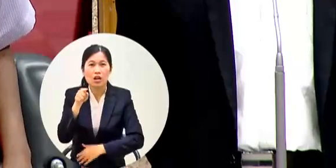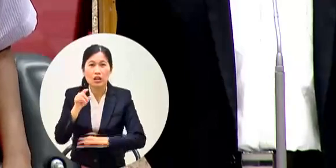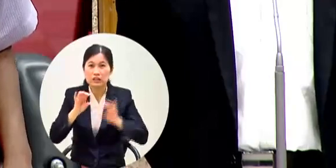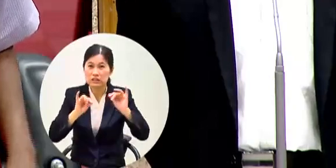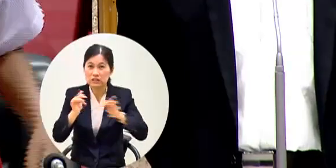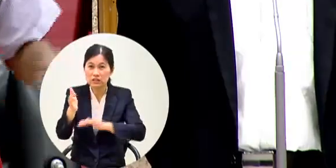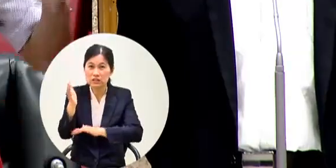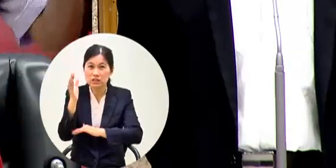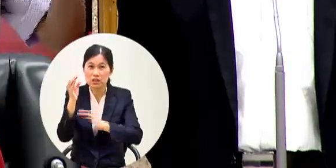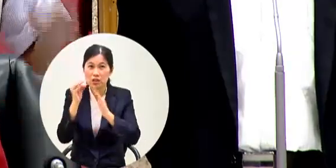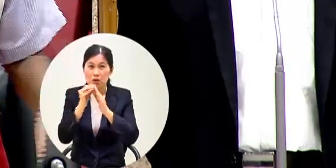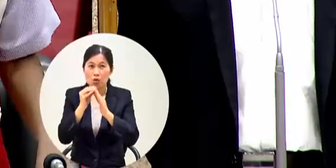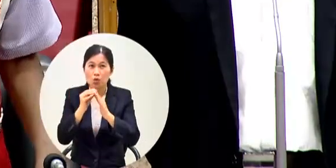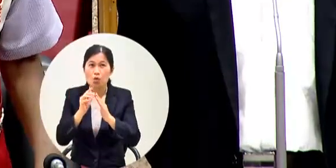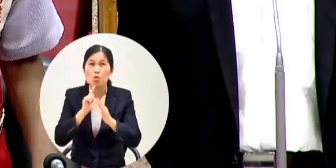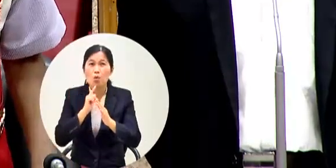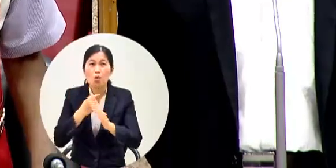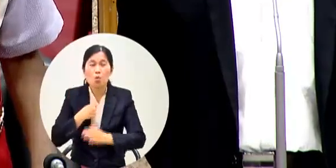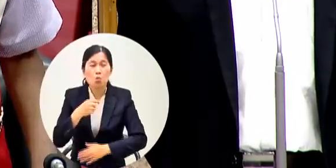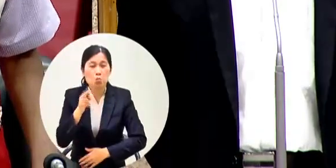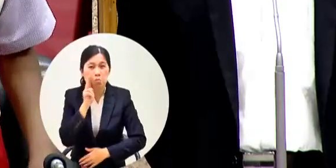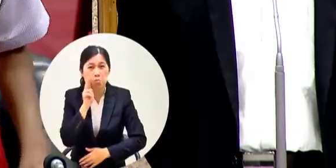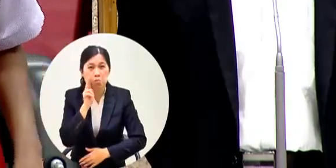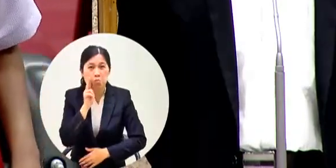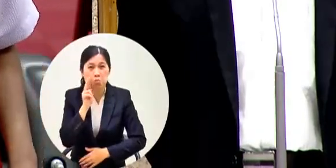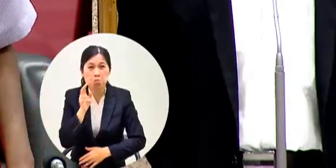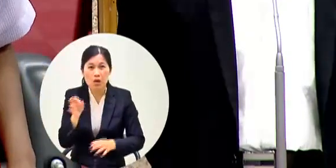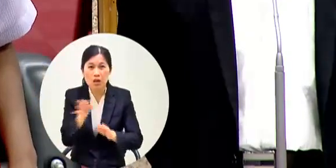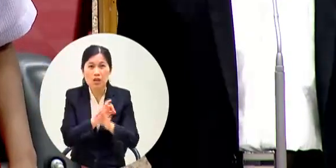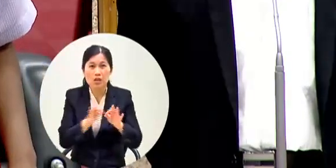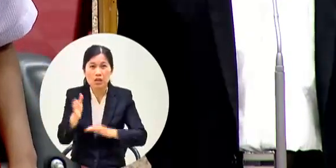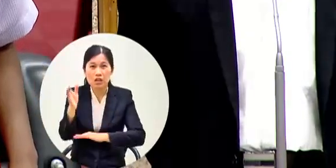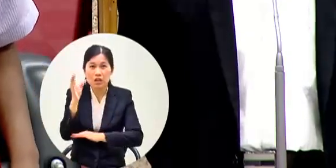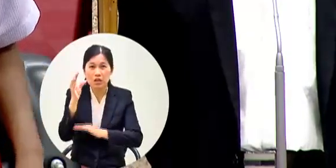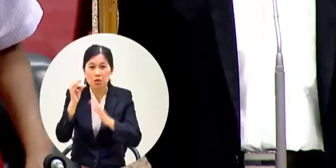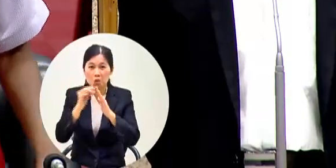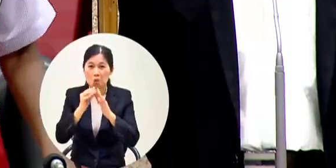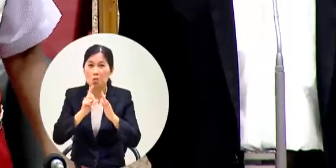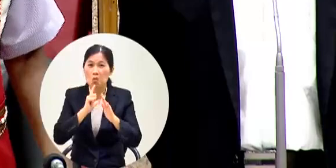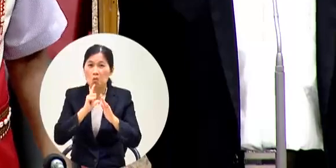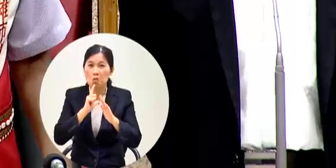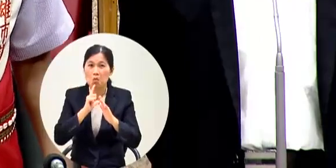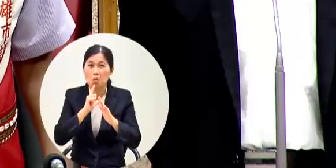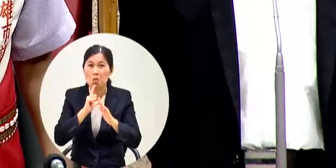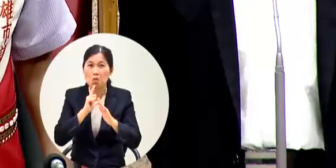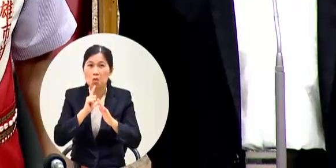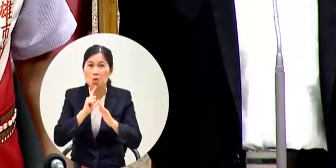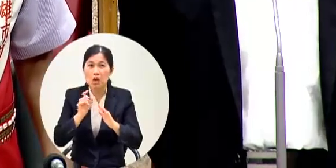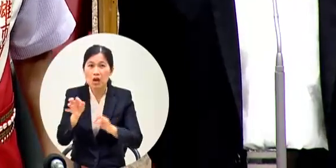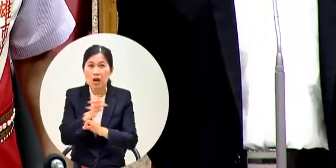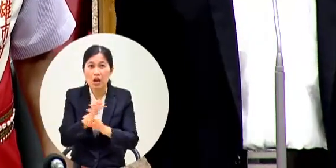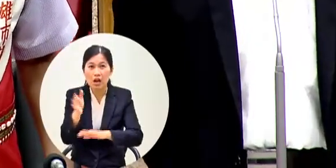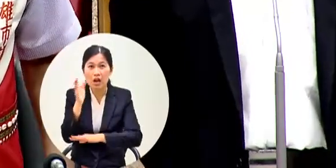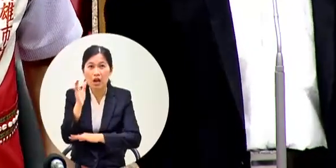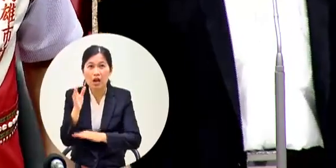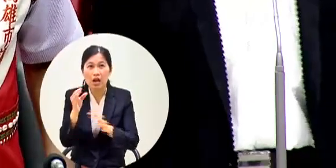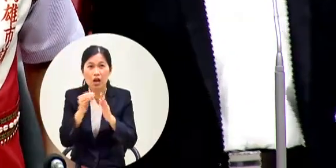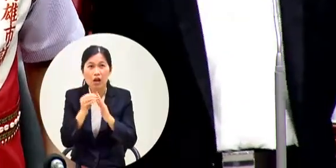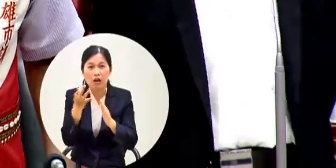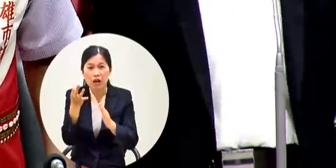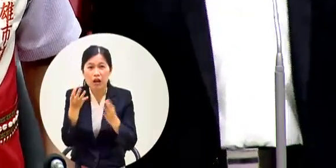原民会、民政局，还有很多局处。原来你